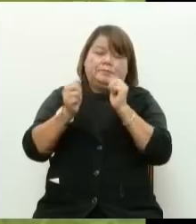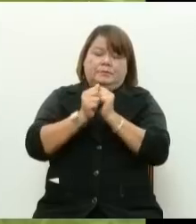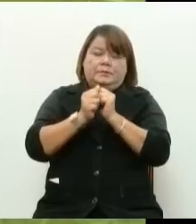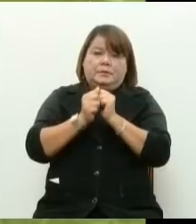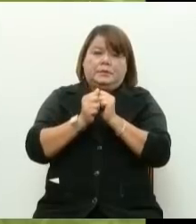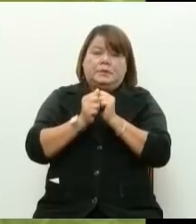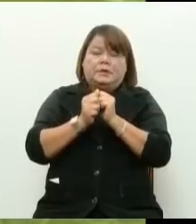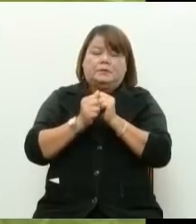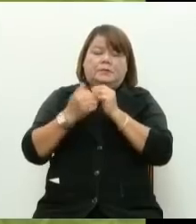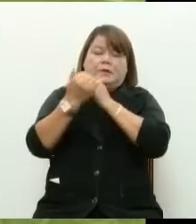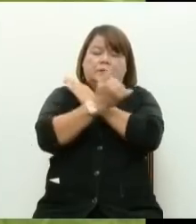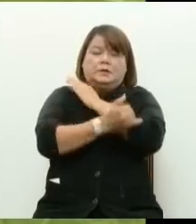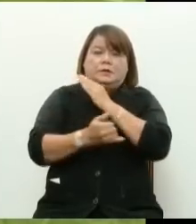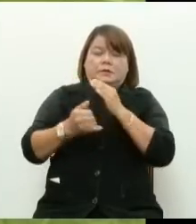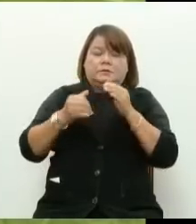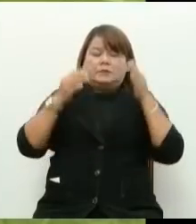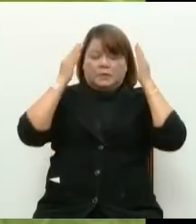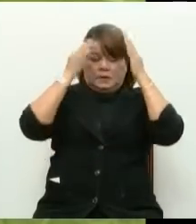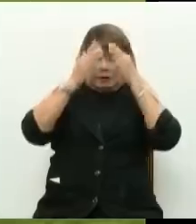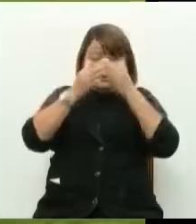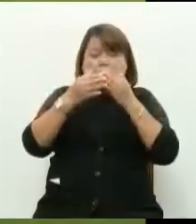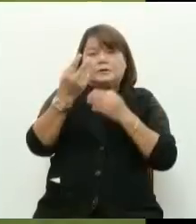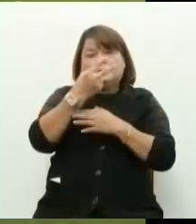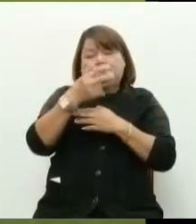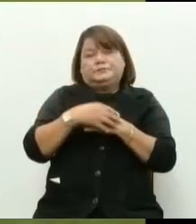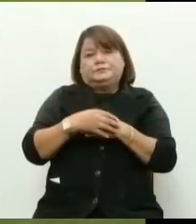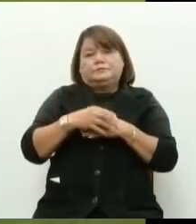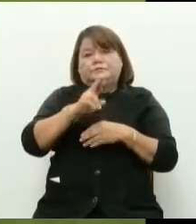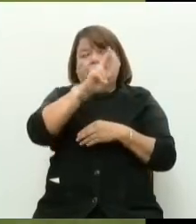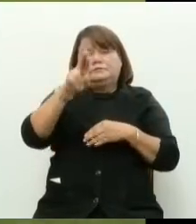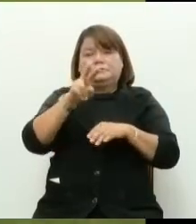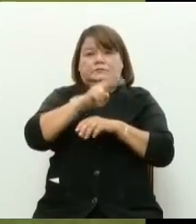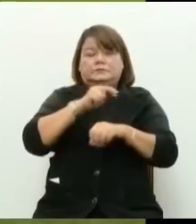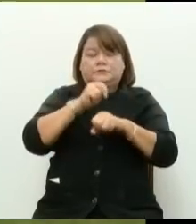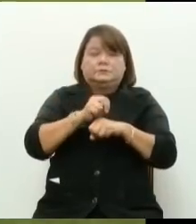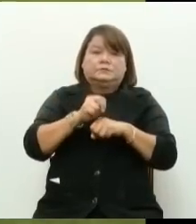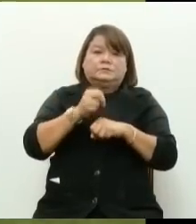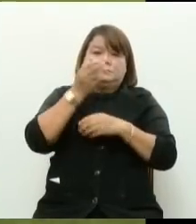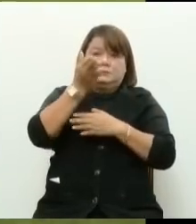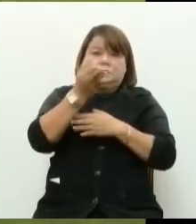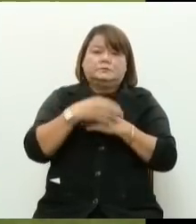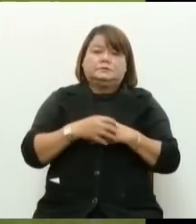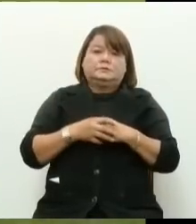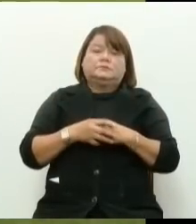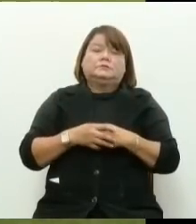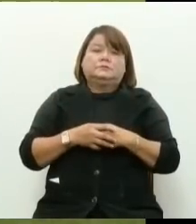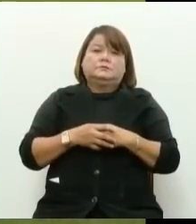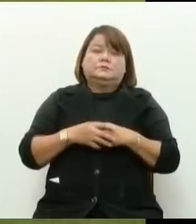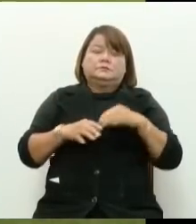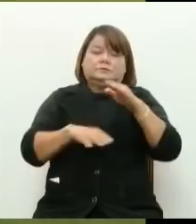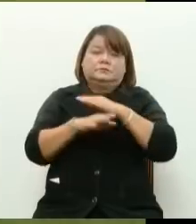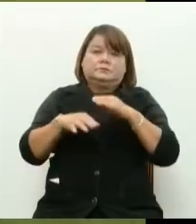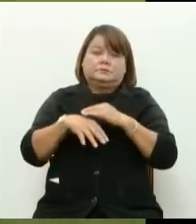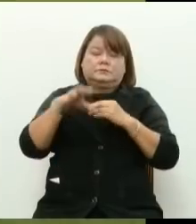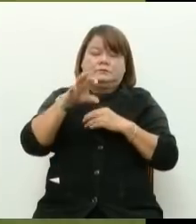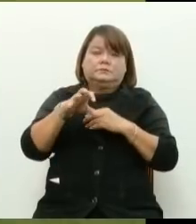ของประเทศมาเลเซียนะครับได้มาใช้สนามฟุตบอลตินสุรานนท์ที่อยู่ในภายใต้การดูแลขององค์การบริหารส่วน